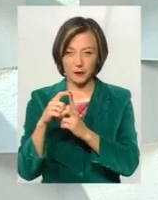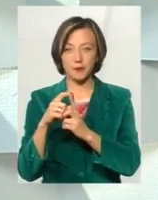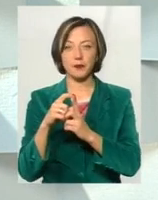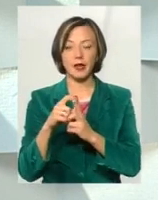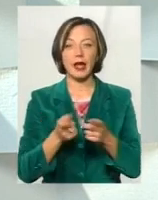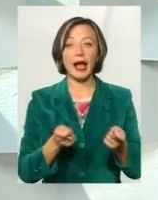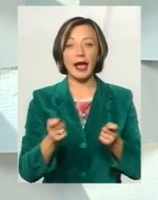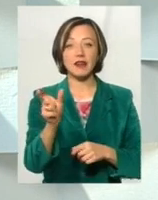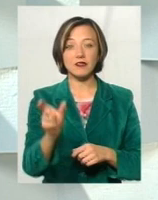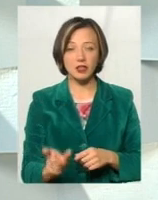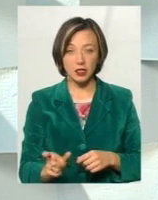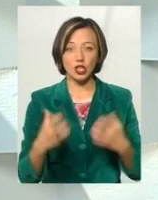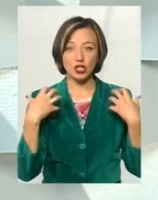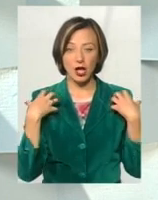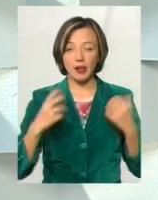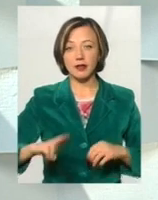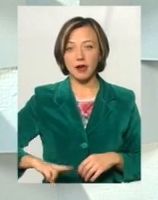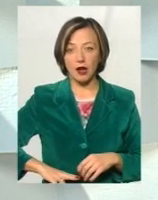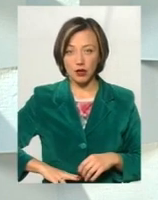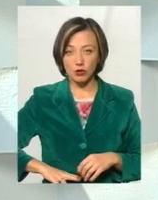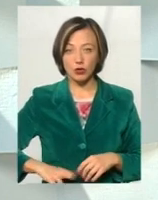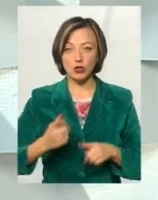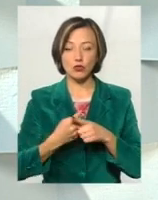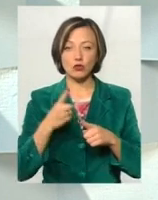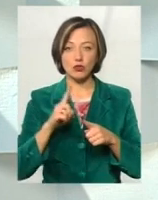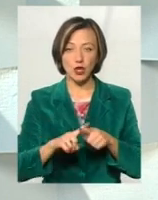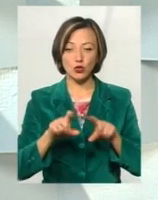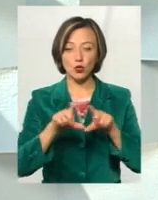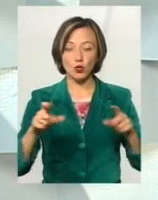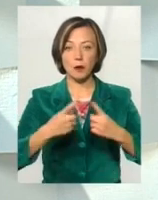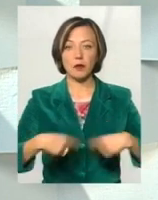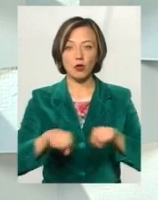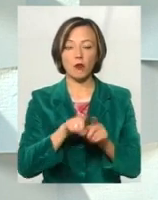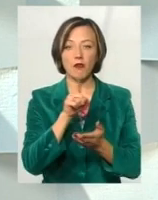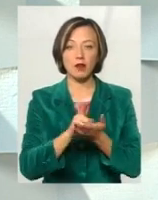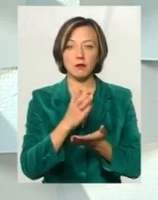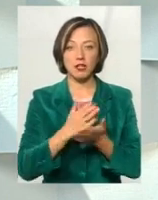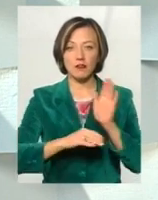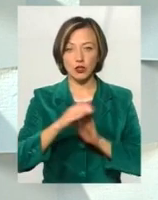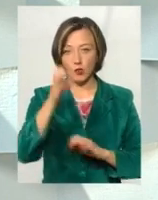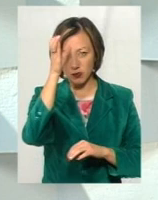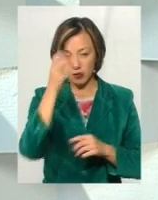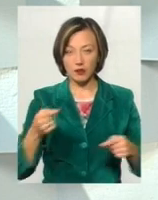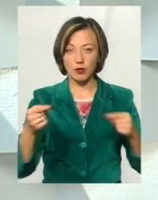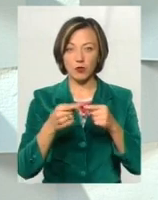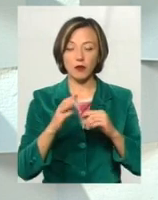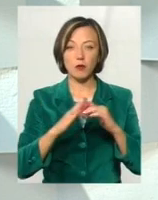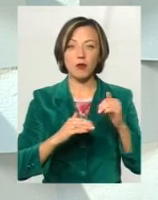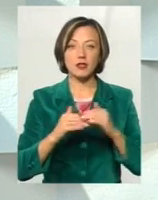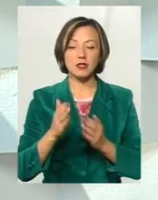13.08, керівник, начальник, директор згаданого вищого структурного підрозділу повинен мати вищу освіту відповідного